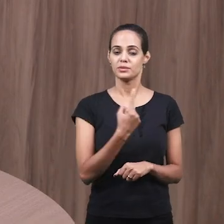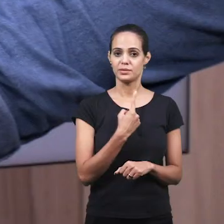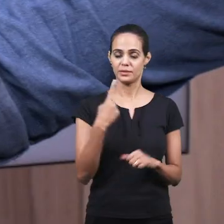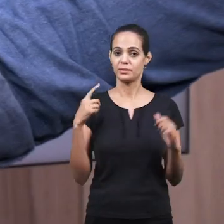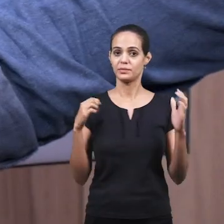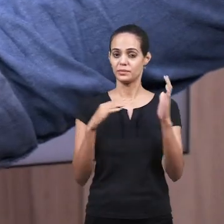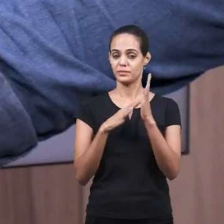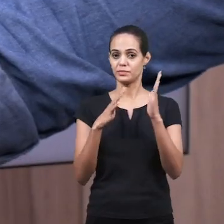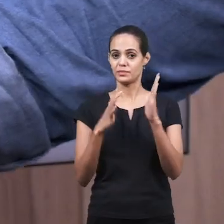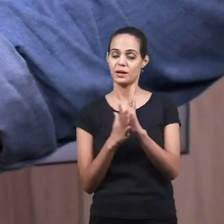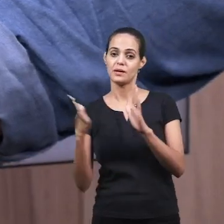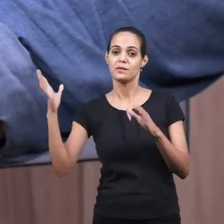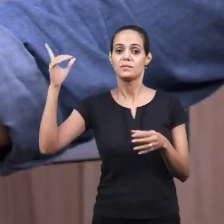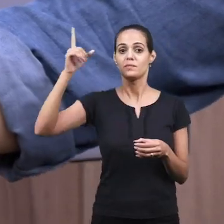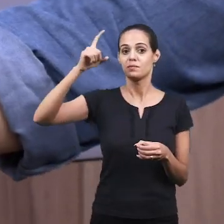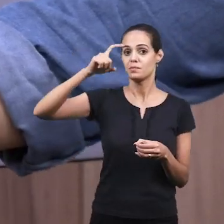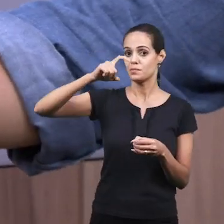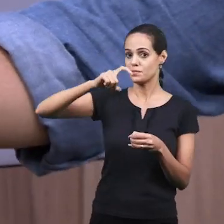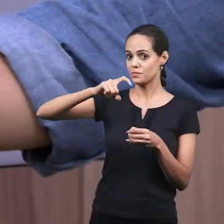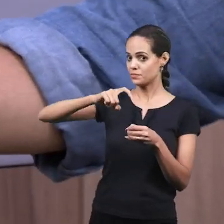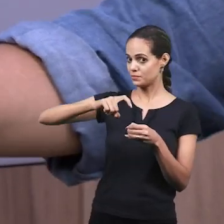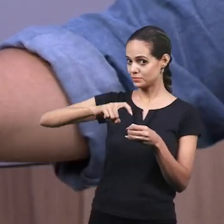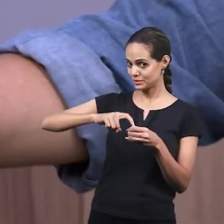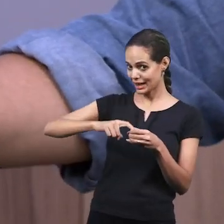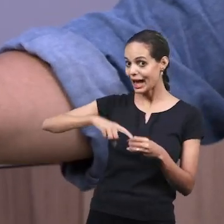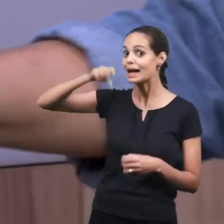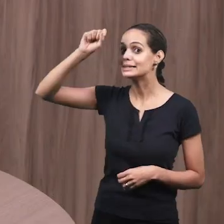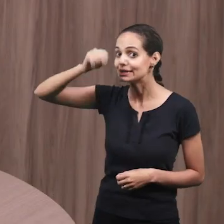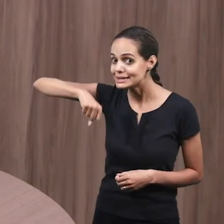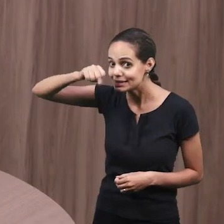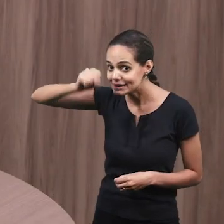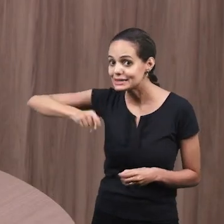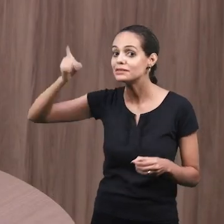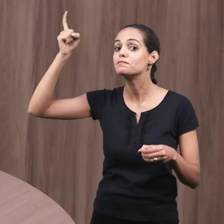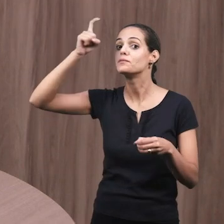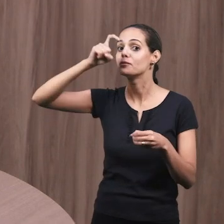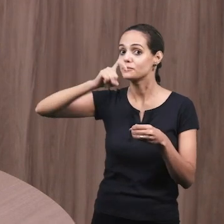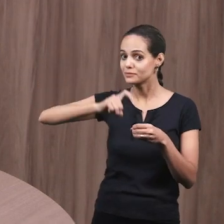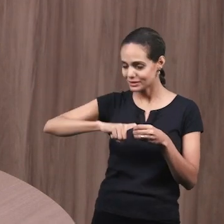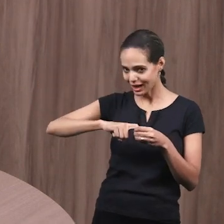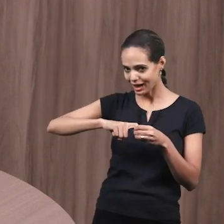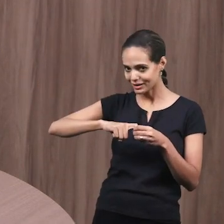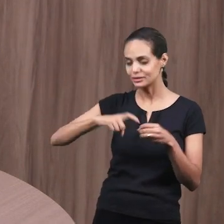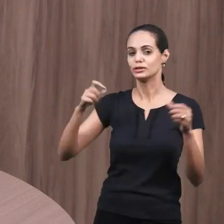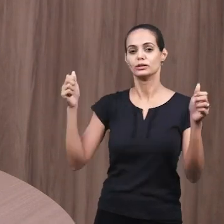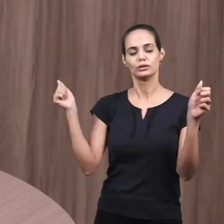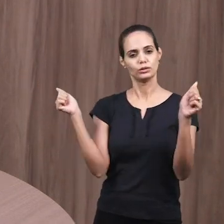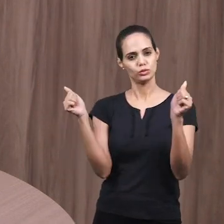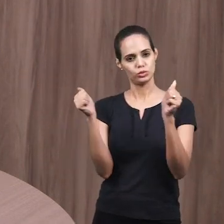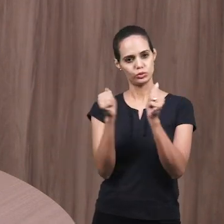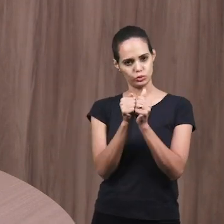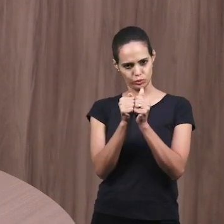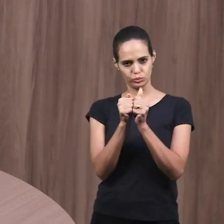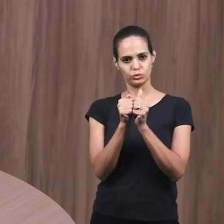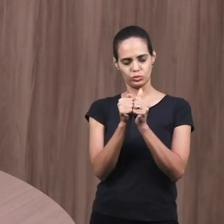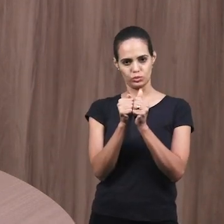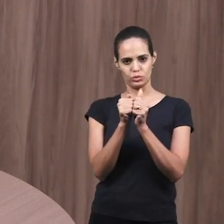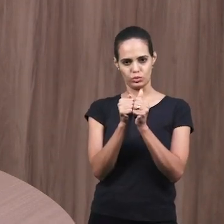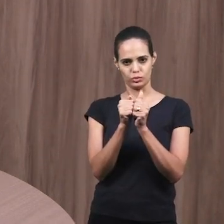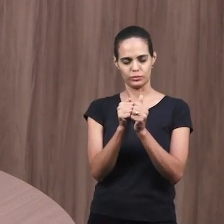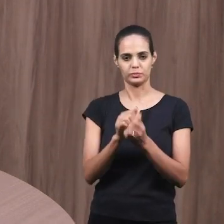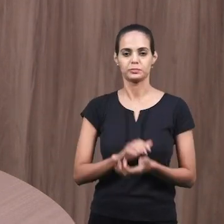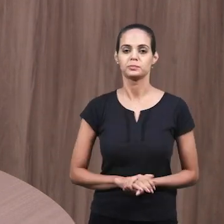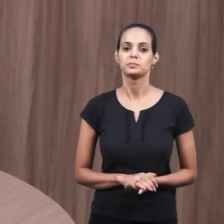« Il reviendra », « Il reviendra ». Donc on va jouer comme la mélodie. Ça sert comme